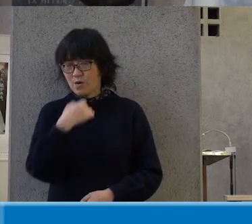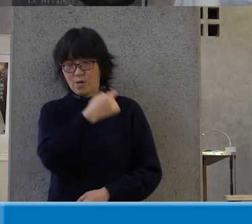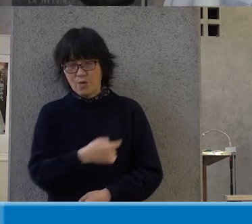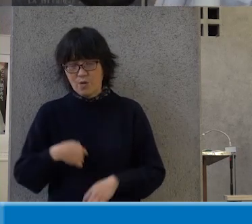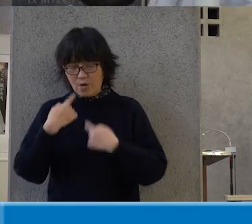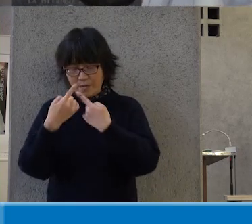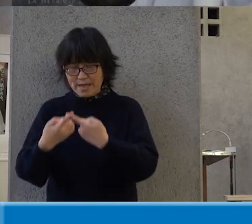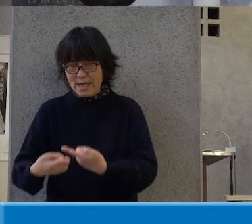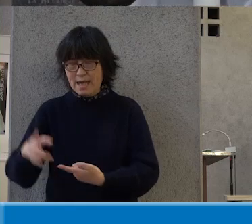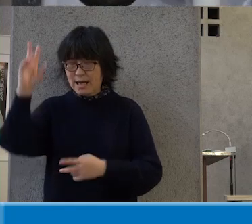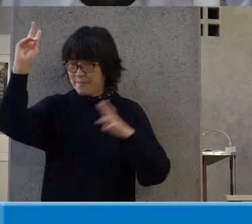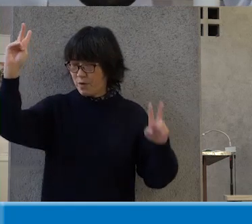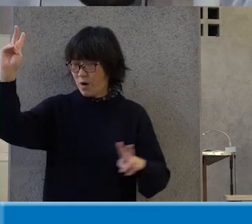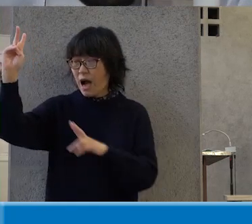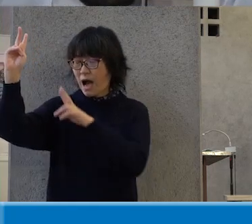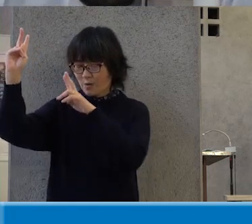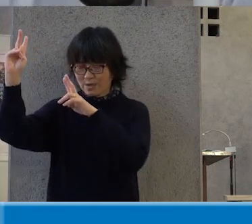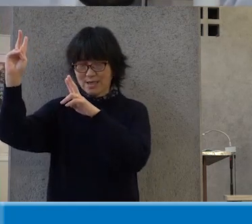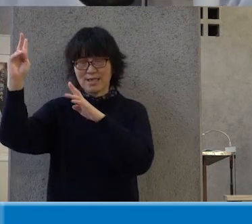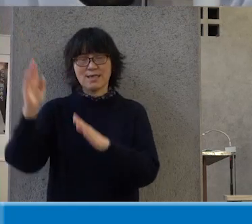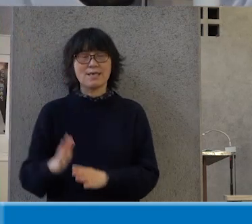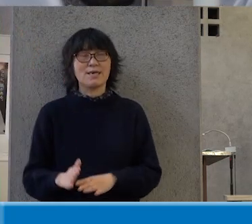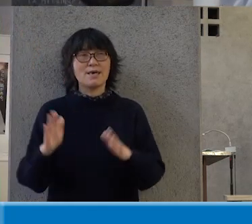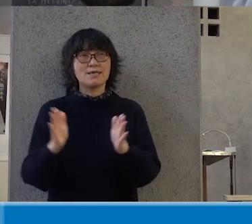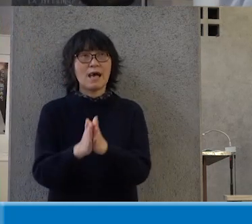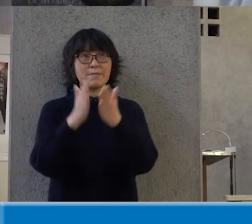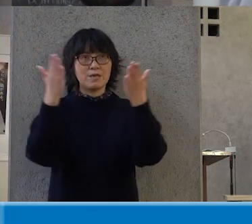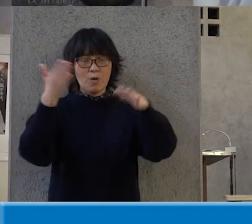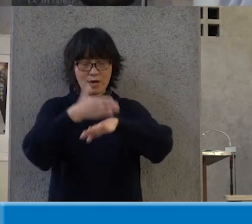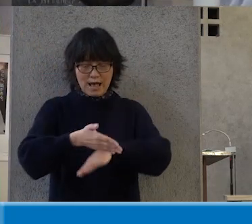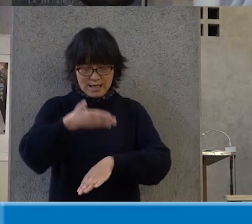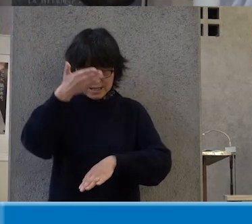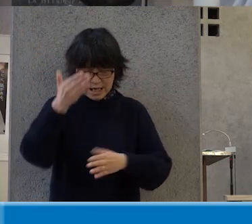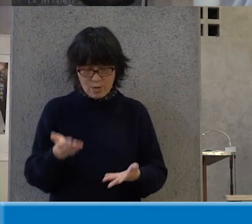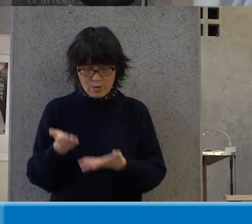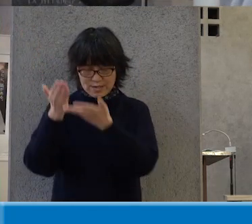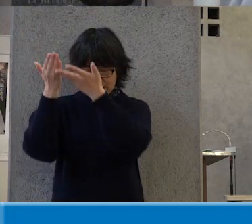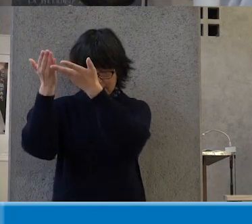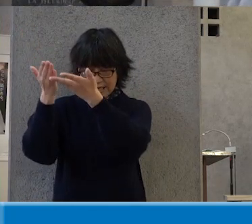心を込めて神を仰ぎ、